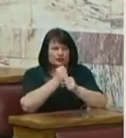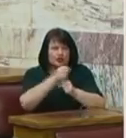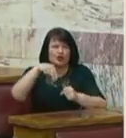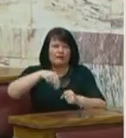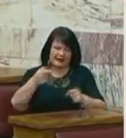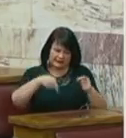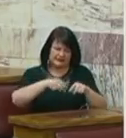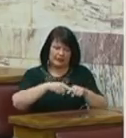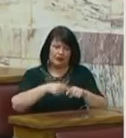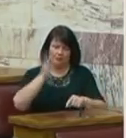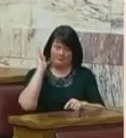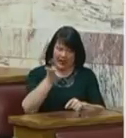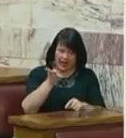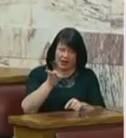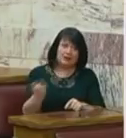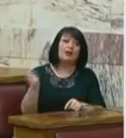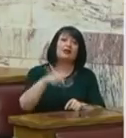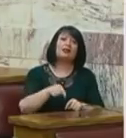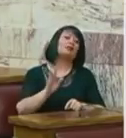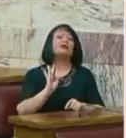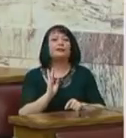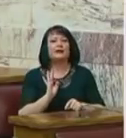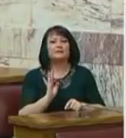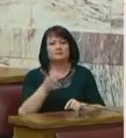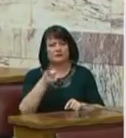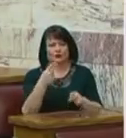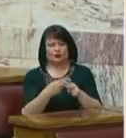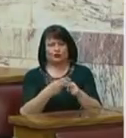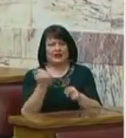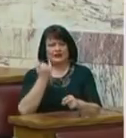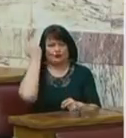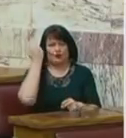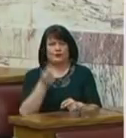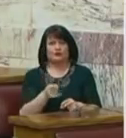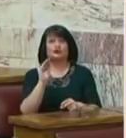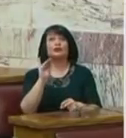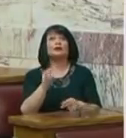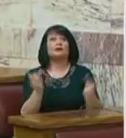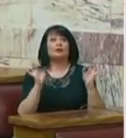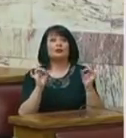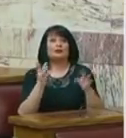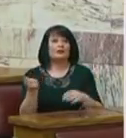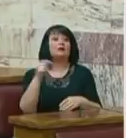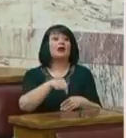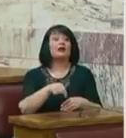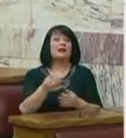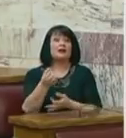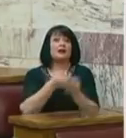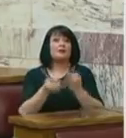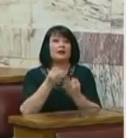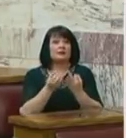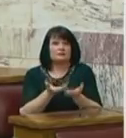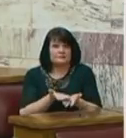ασκηθεί ποινική δίωξη. Η πέτρα του σκανδάλου, το κομβικό πρόσωπο, μα κανείς δεν τον φωνάζει. Για μία εξέταση και για